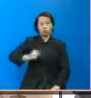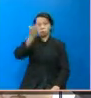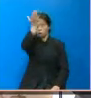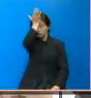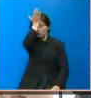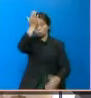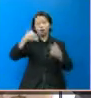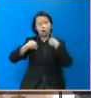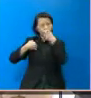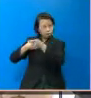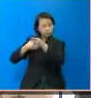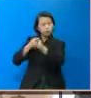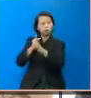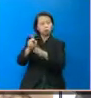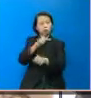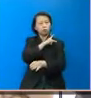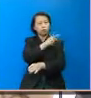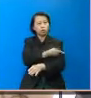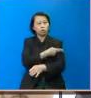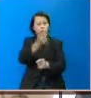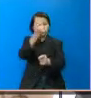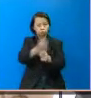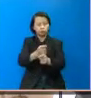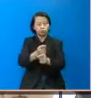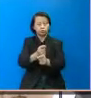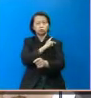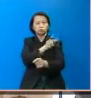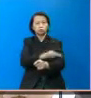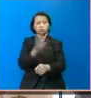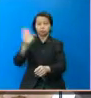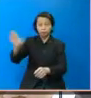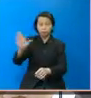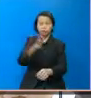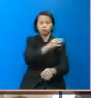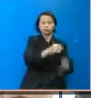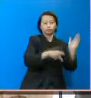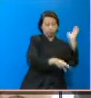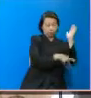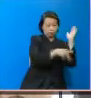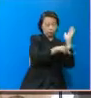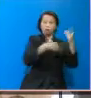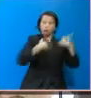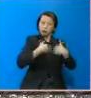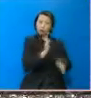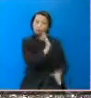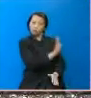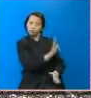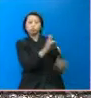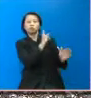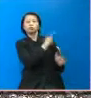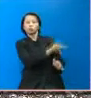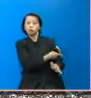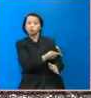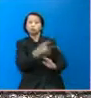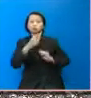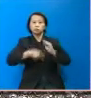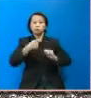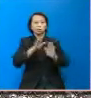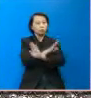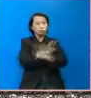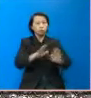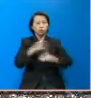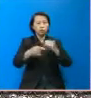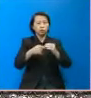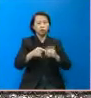bidang kuasa untuk menentukan bidang kuasa dia, manakala parlimen juga mempunyai bidang kuasa tentang bukan